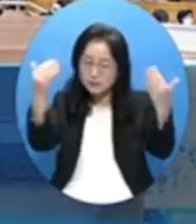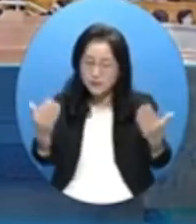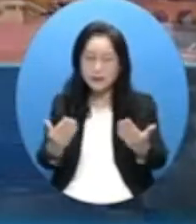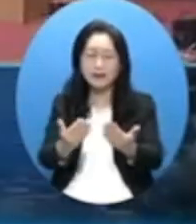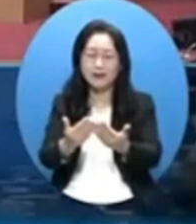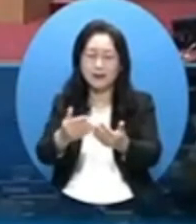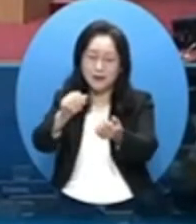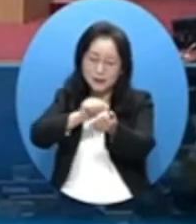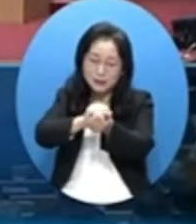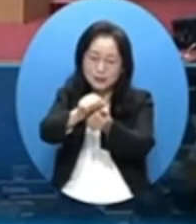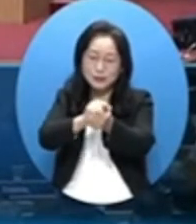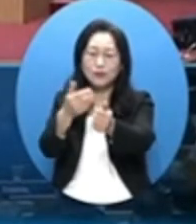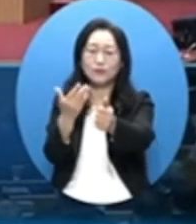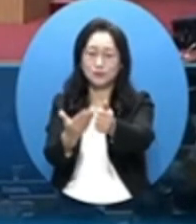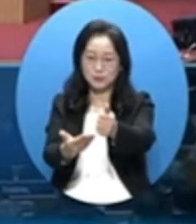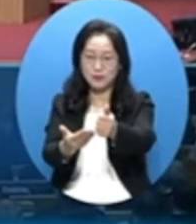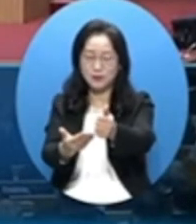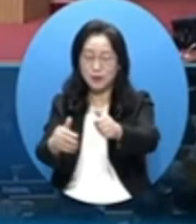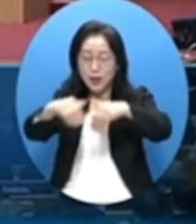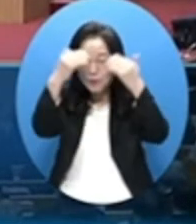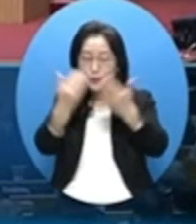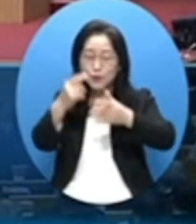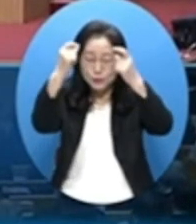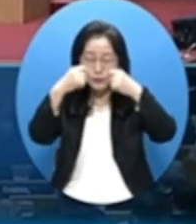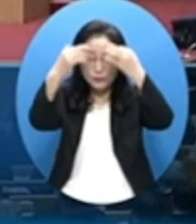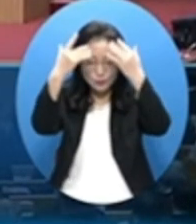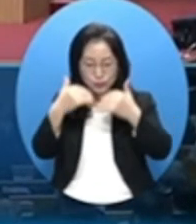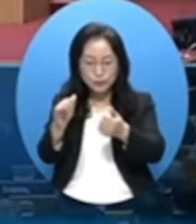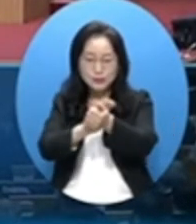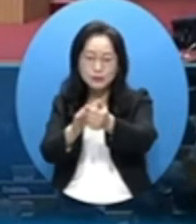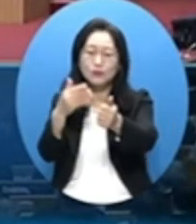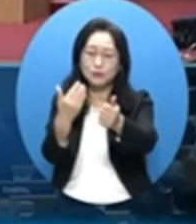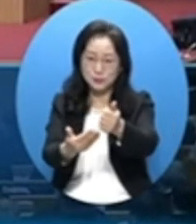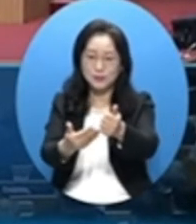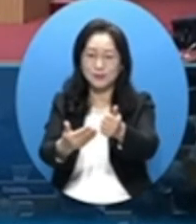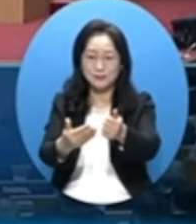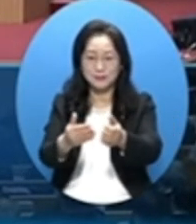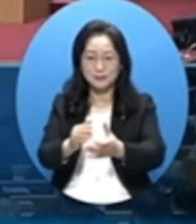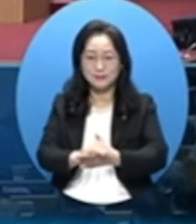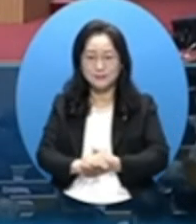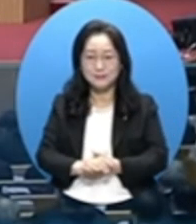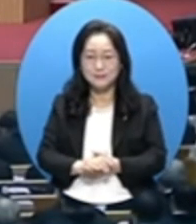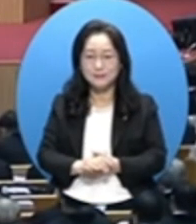눈물을 씻어 주실 것이니라 모든 눈물을 써질 것입니다